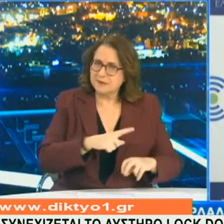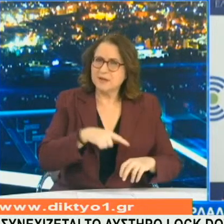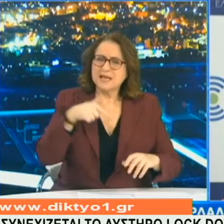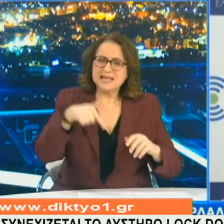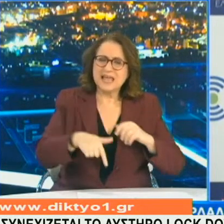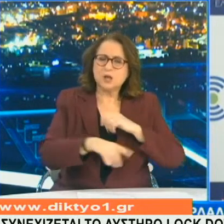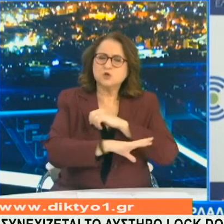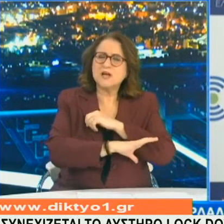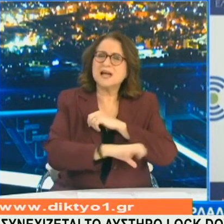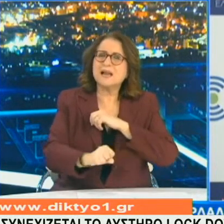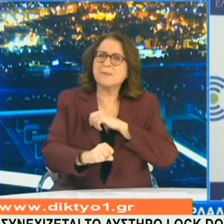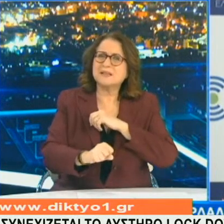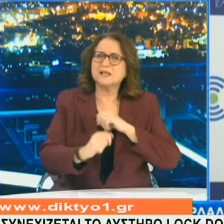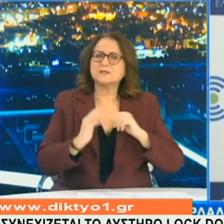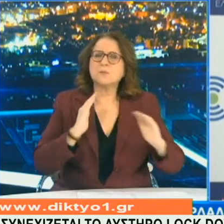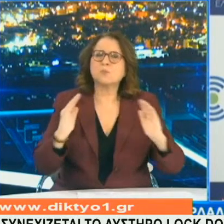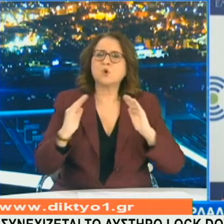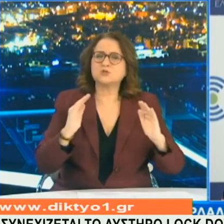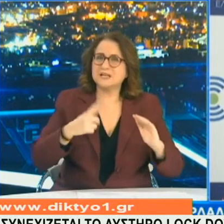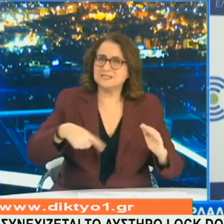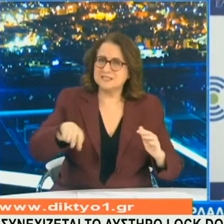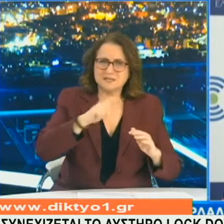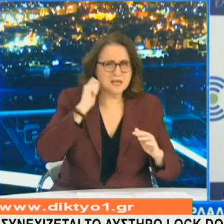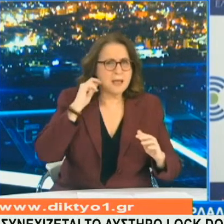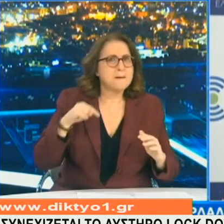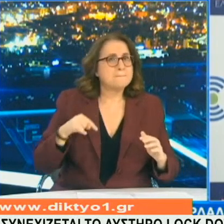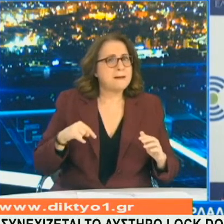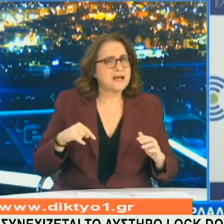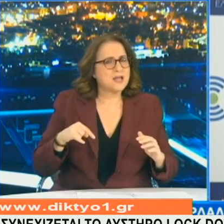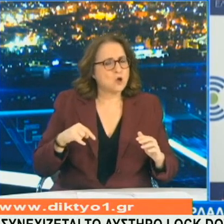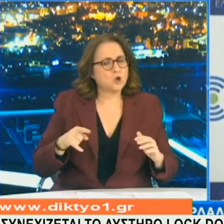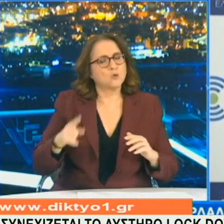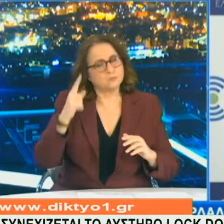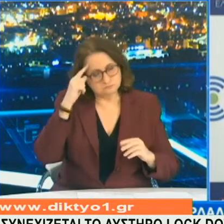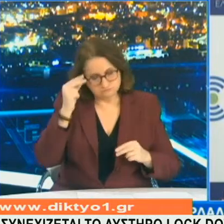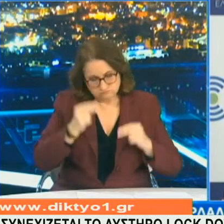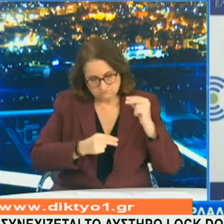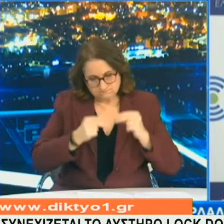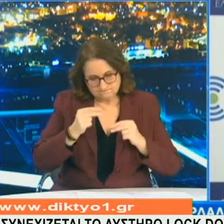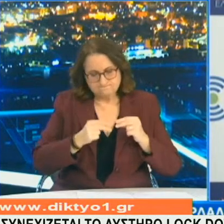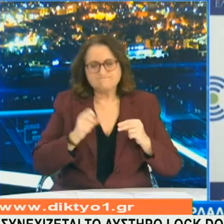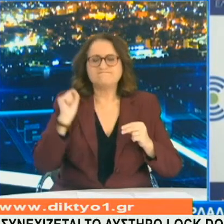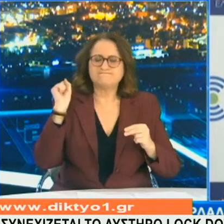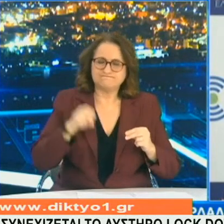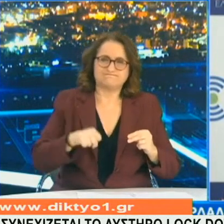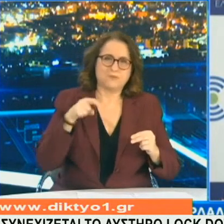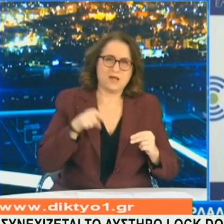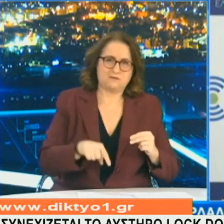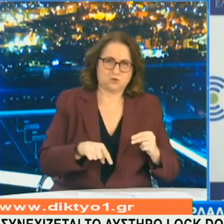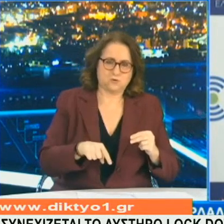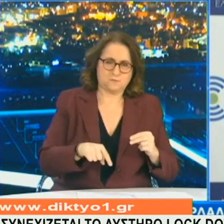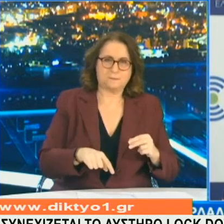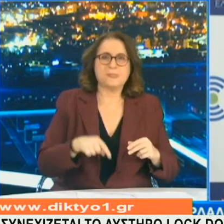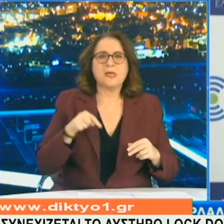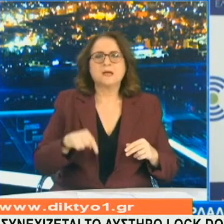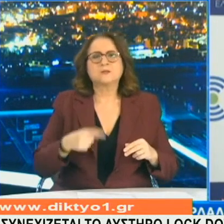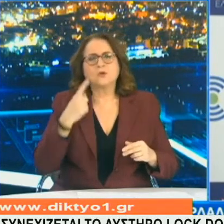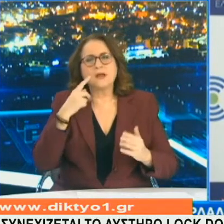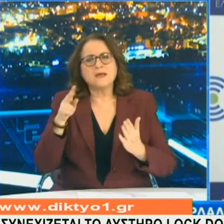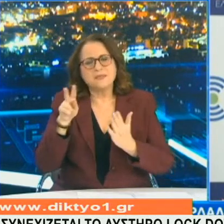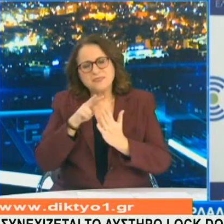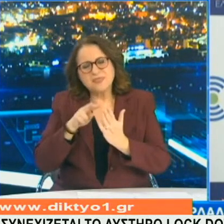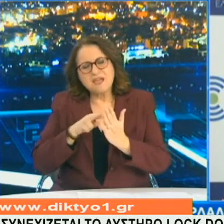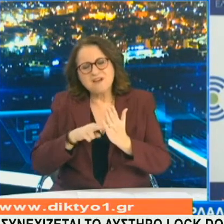κ. Παπαγεωργίου για να μπορέσουν να ληφθούν και οι κατάλληλες αποφάσεις. Ταυτόχρονα, επειδή διαβάζω αιτιάσεις κάποιων